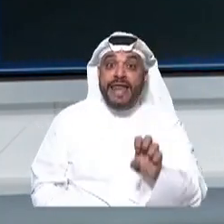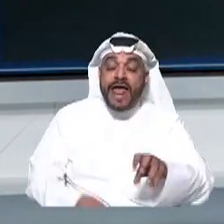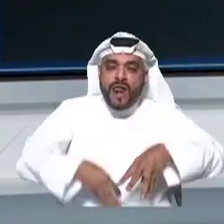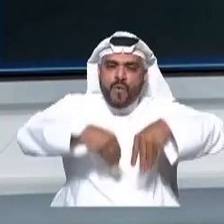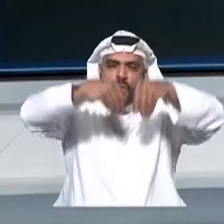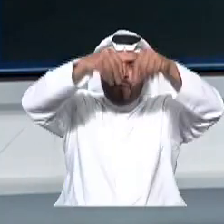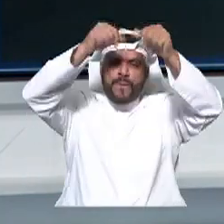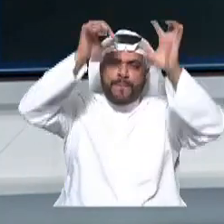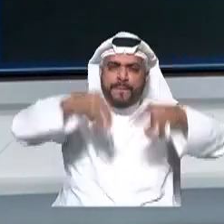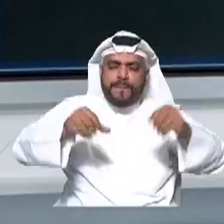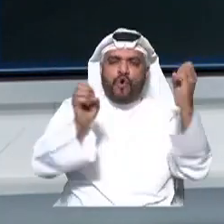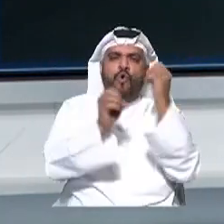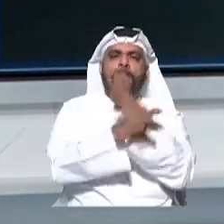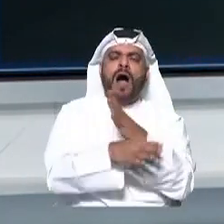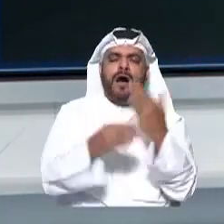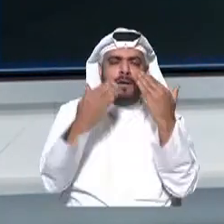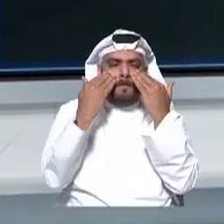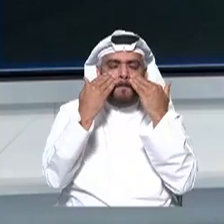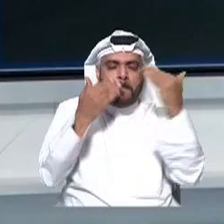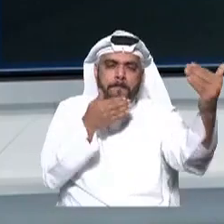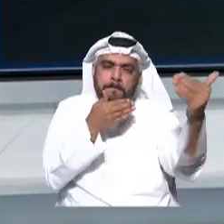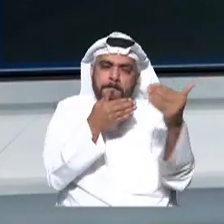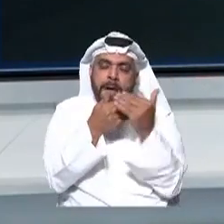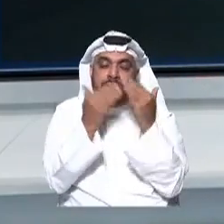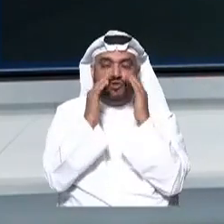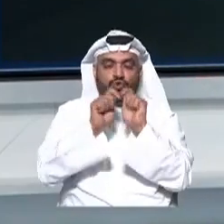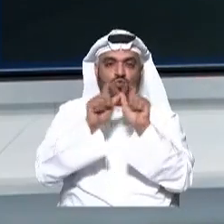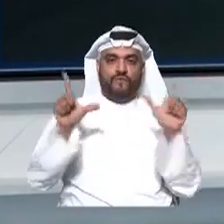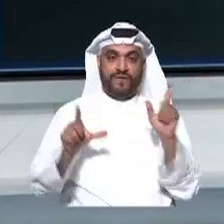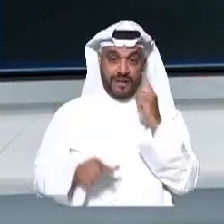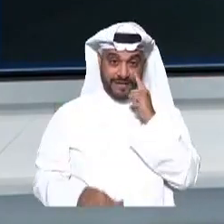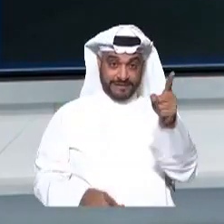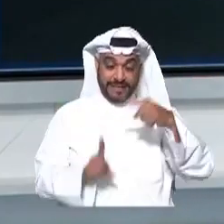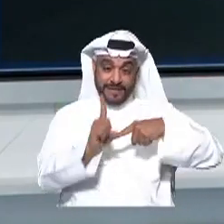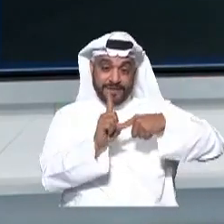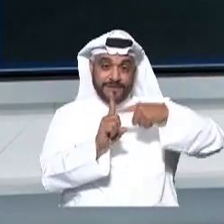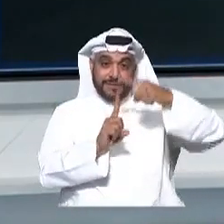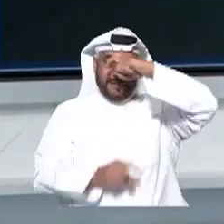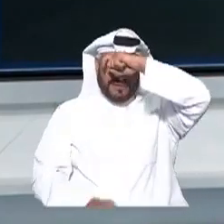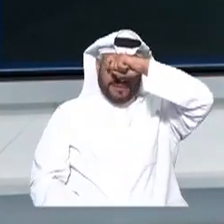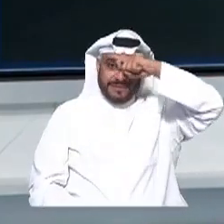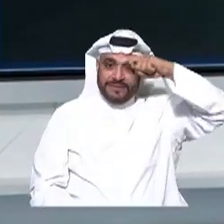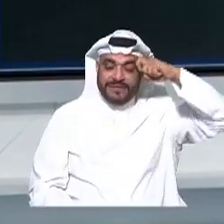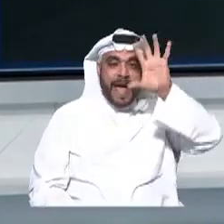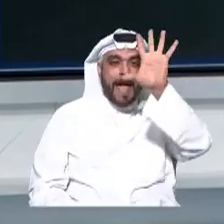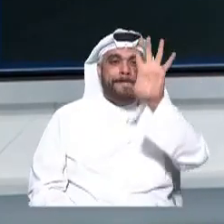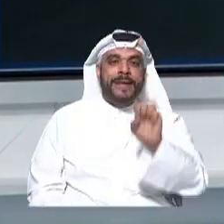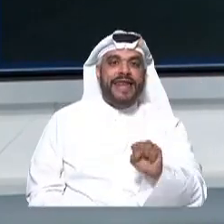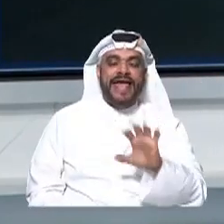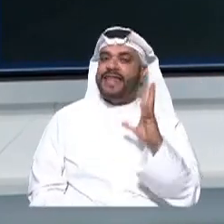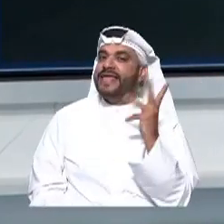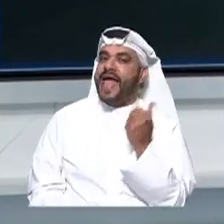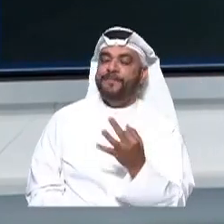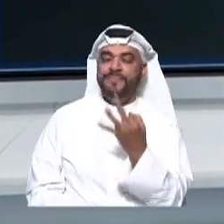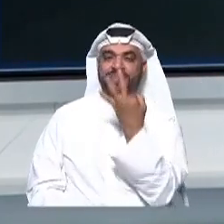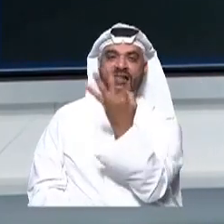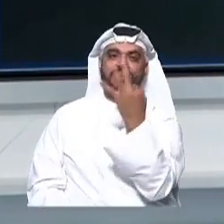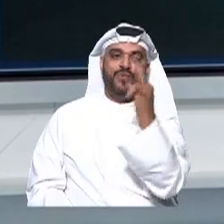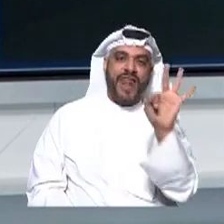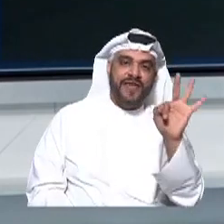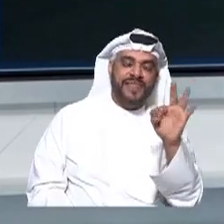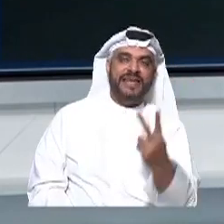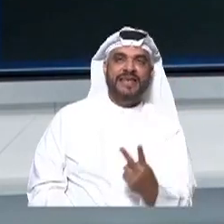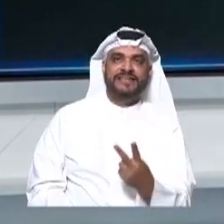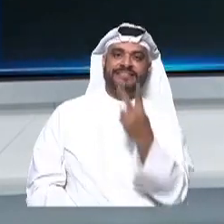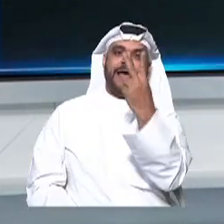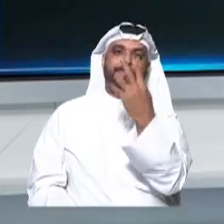الغبار المحمول القادم من شمال البلاد. درجات الحرارة منتصف هذه الليلة متفاوتة ما بين 33 إلى 37 درجة